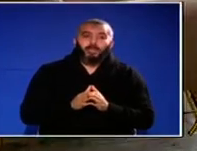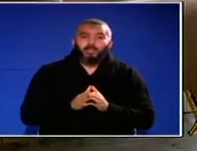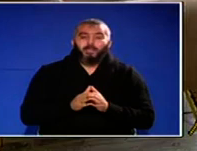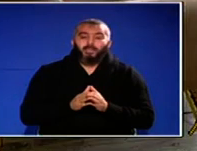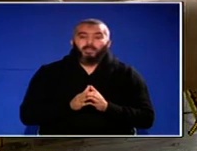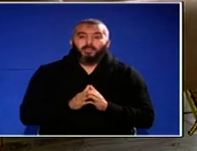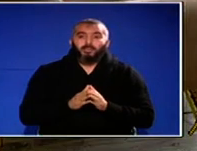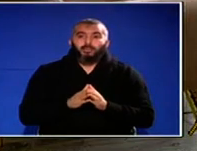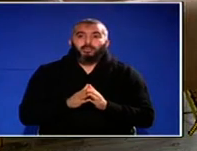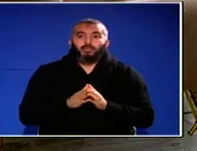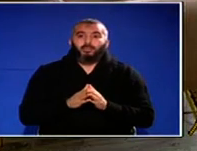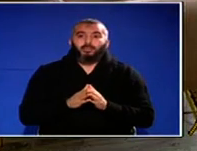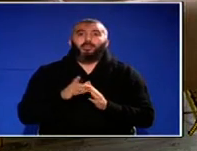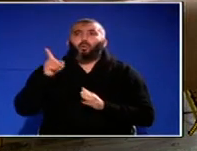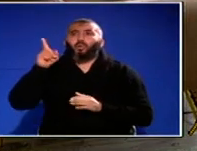جدتي. والبنت